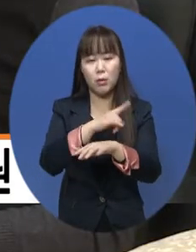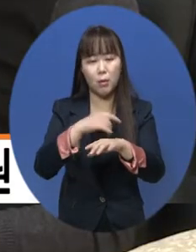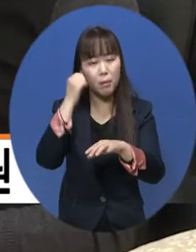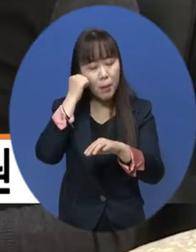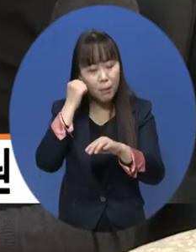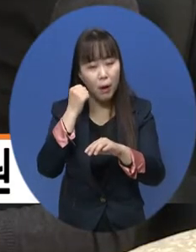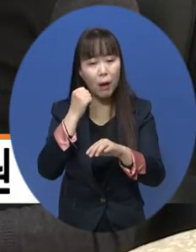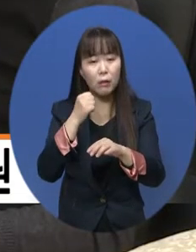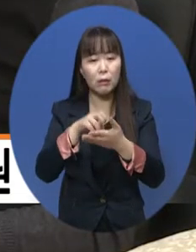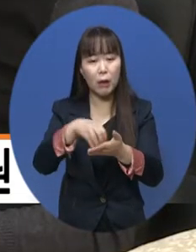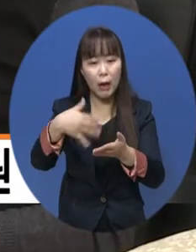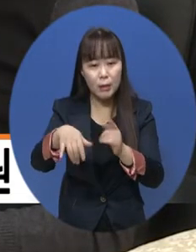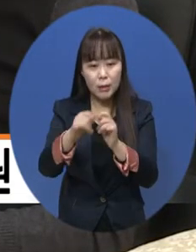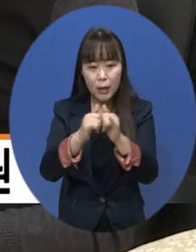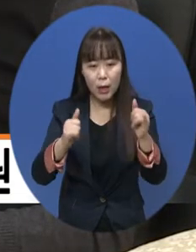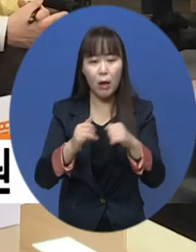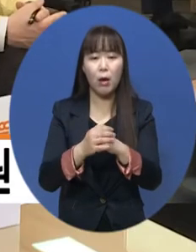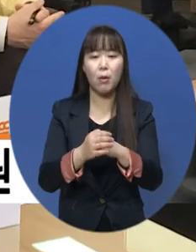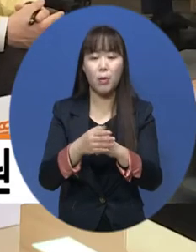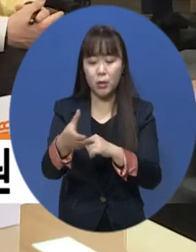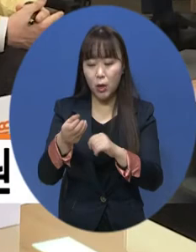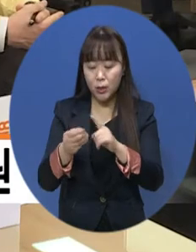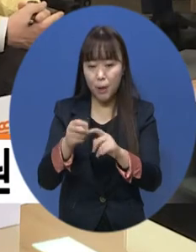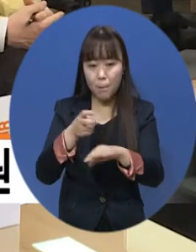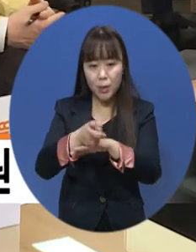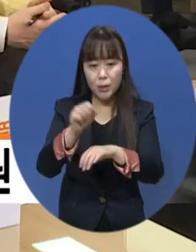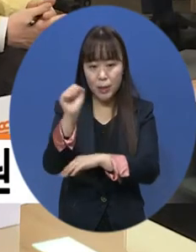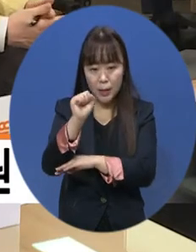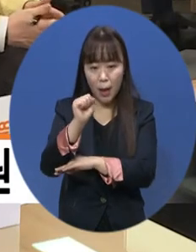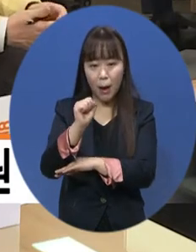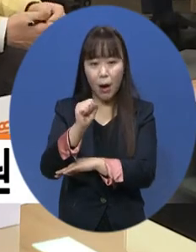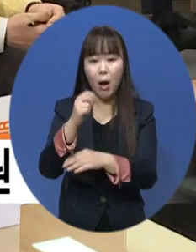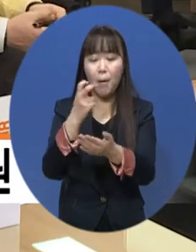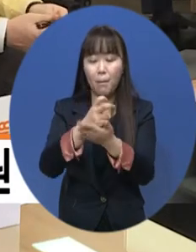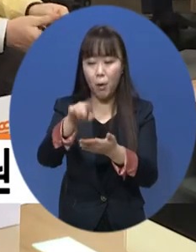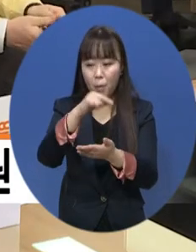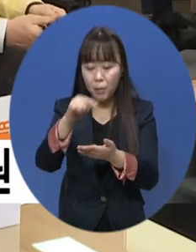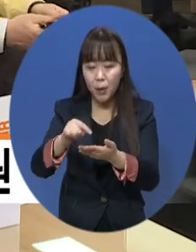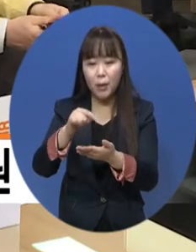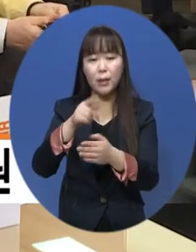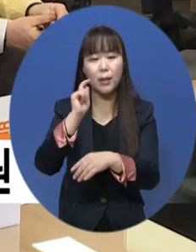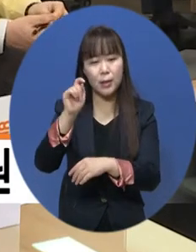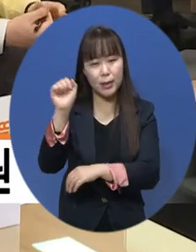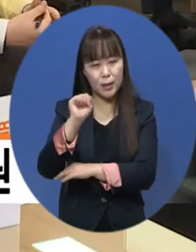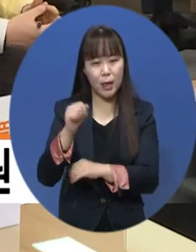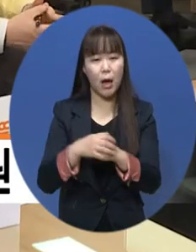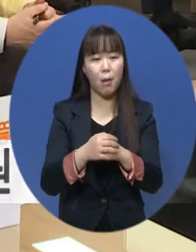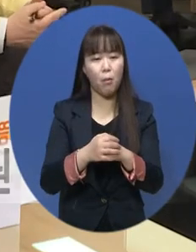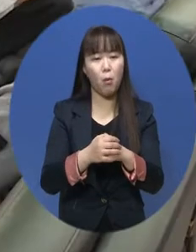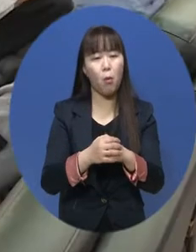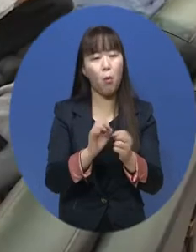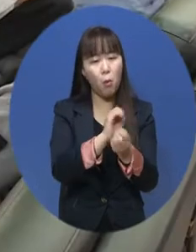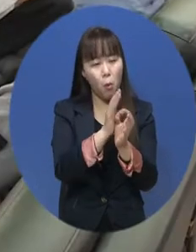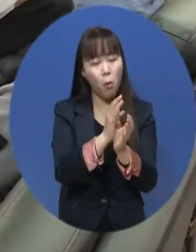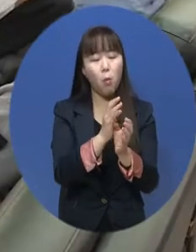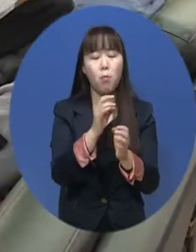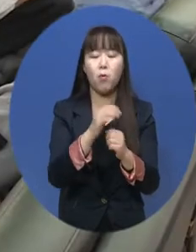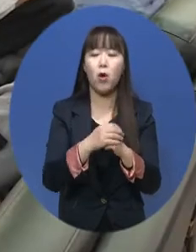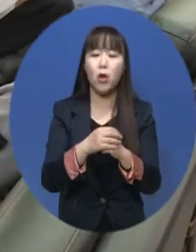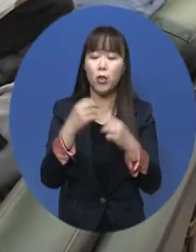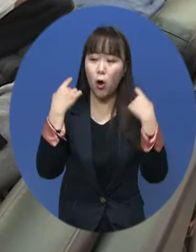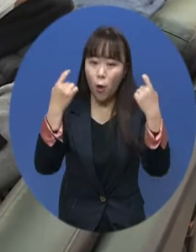사업자와 전세버스기사, 법인 택시기사, 화훼농가와 여행업, 예술인 등이며